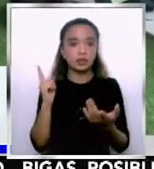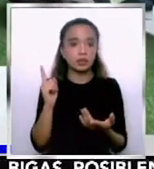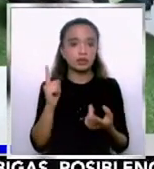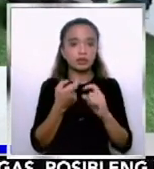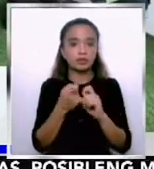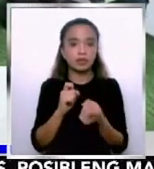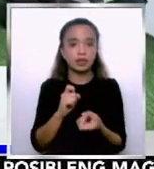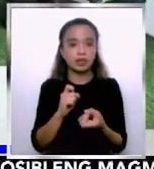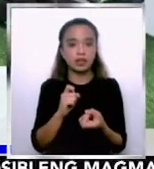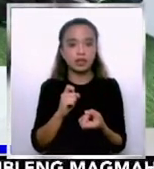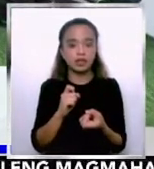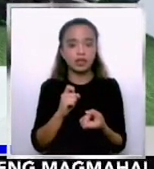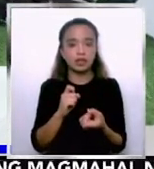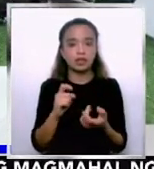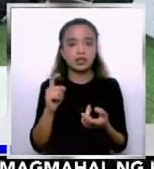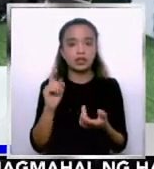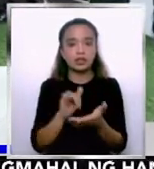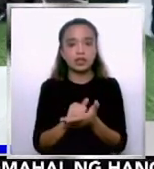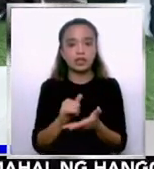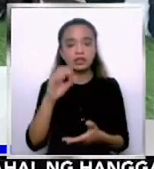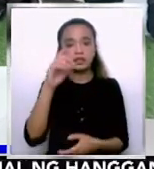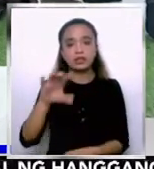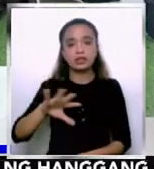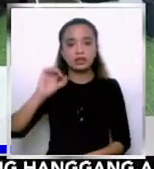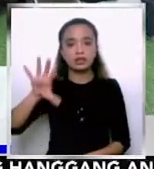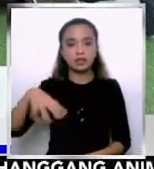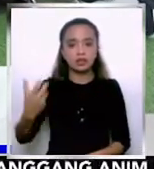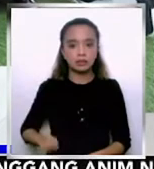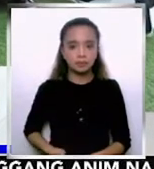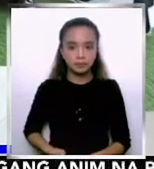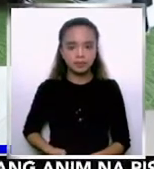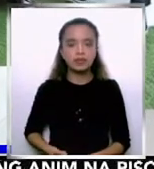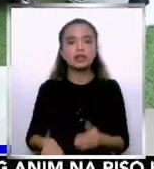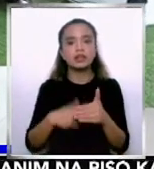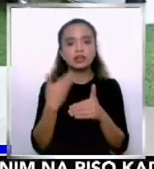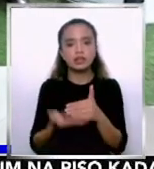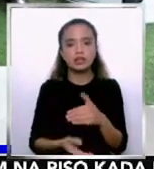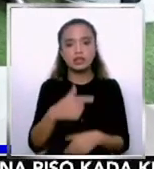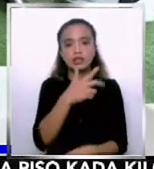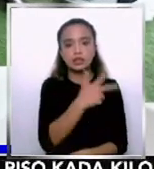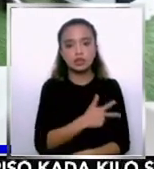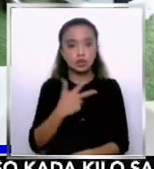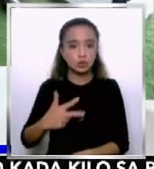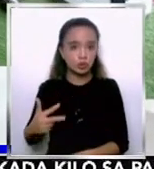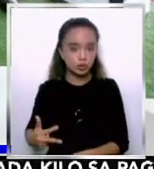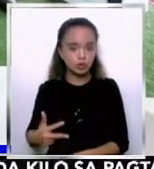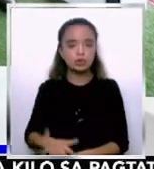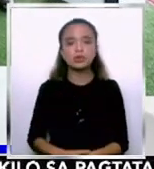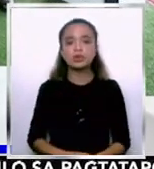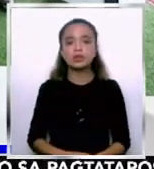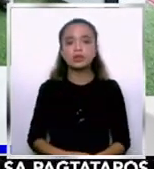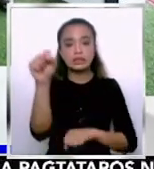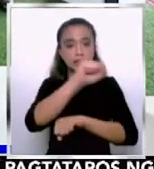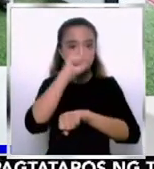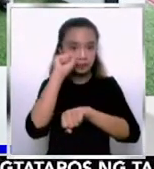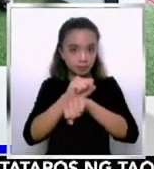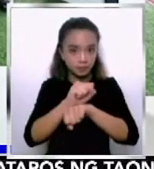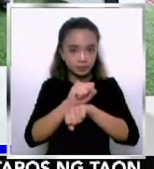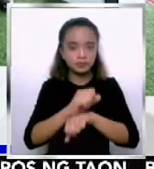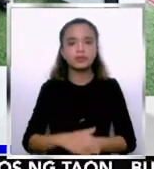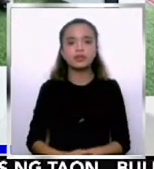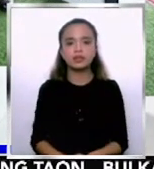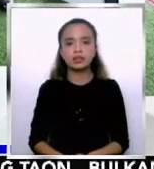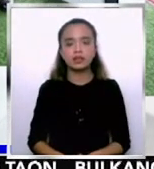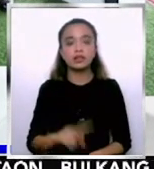Republic, Phan Pyuv ng Cambodia, Agus Widjojo ng Indonesia, Gerard Ho ng Singapore, Huang Hui Chung ng